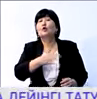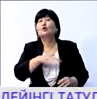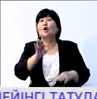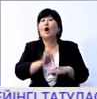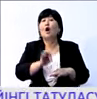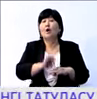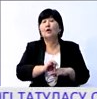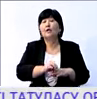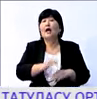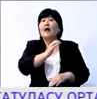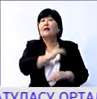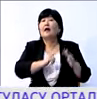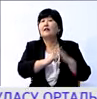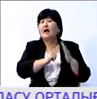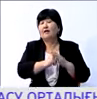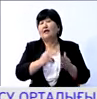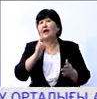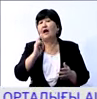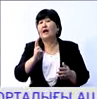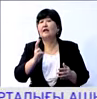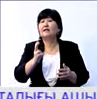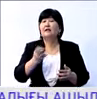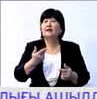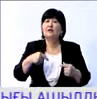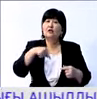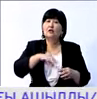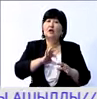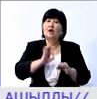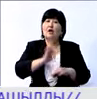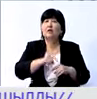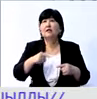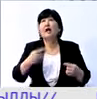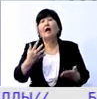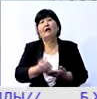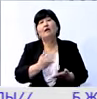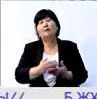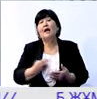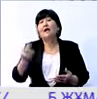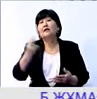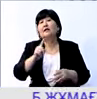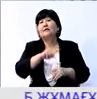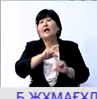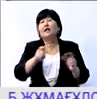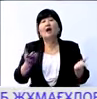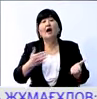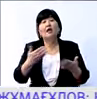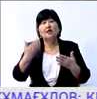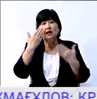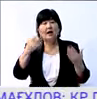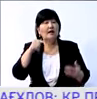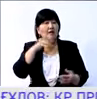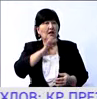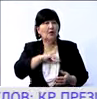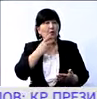аурулары, давлениесі, қан қысымы мен жүректің ишемиялық ауруларымен анықталып отыр. Цифрлы емхана қай жағынан да халыққа